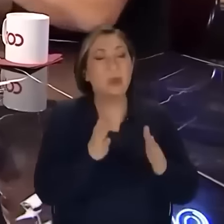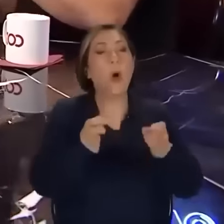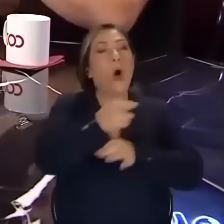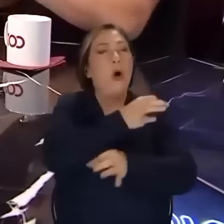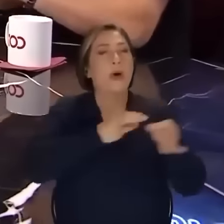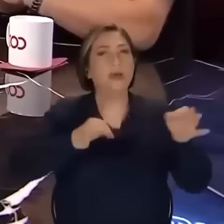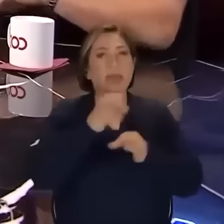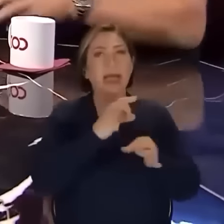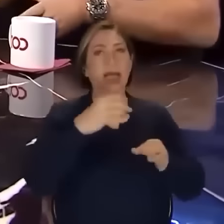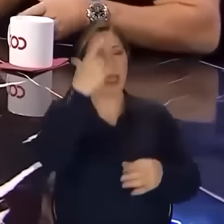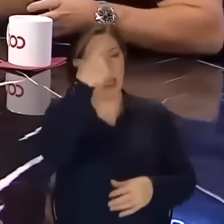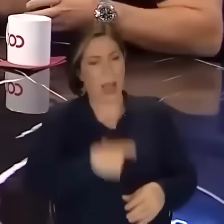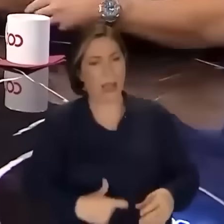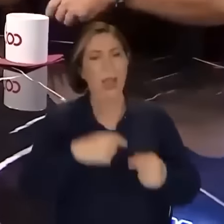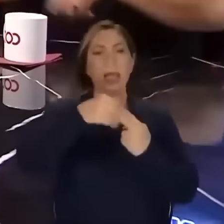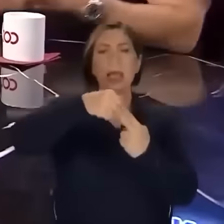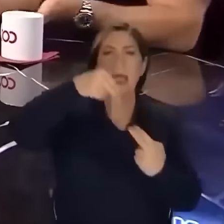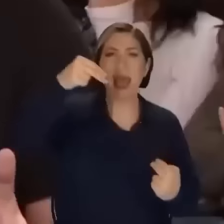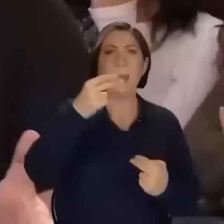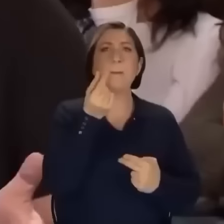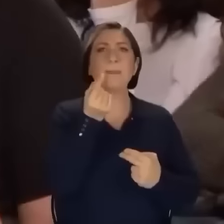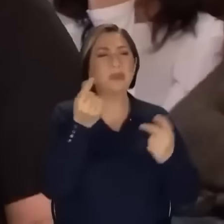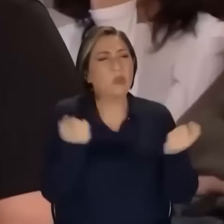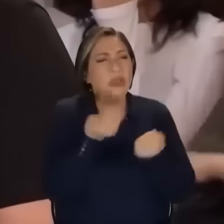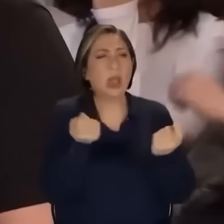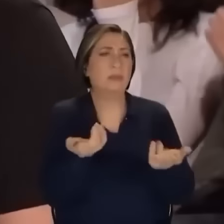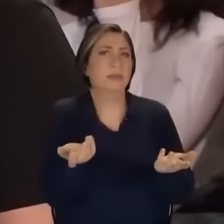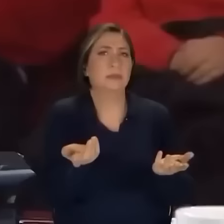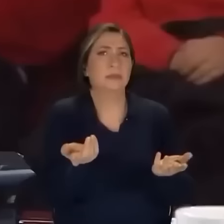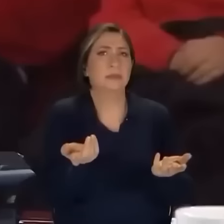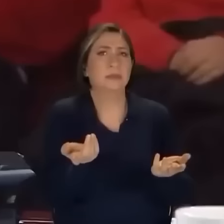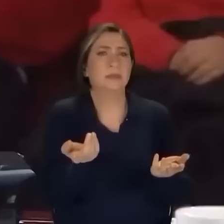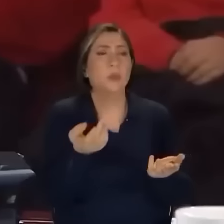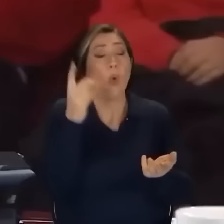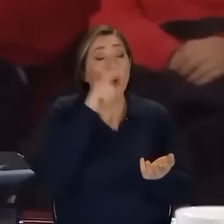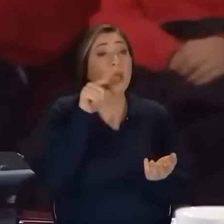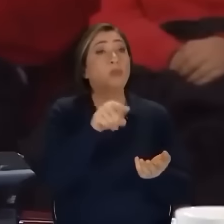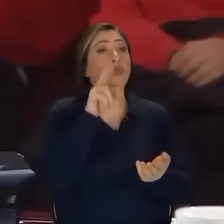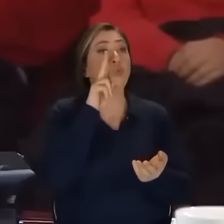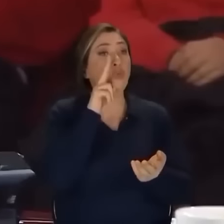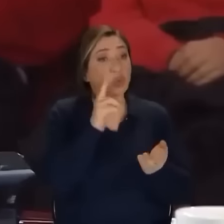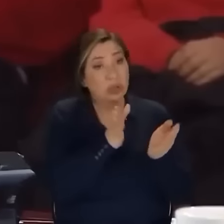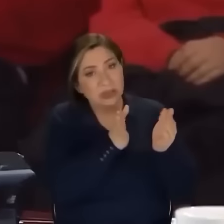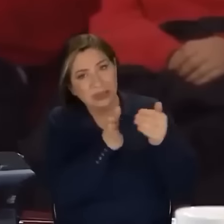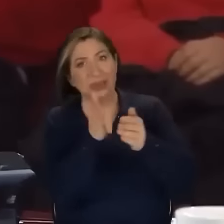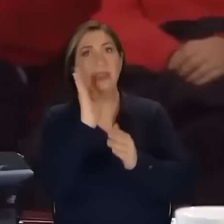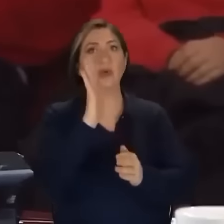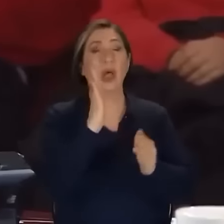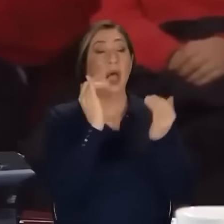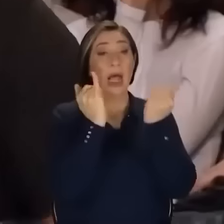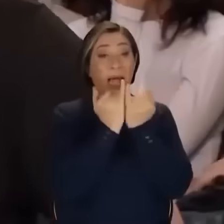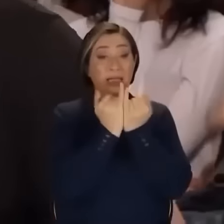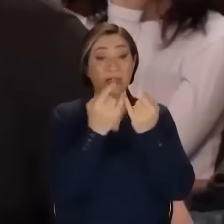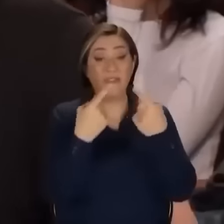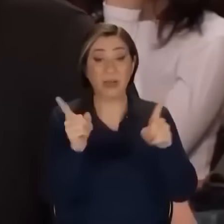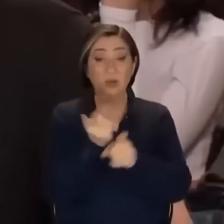Prodüksiyon karakter öyküsel ya biraz uğraşalım canım H ondan bu neticeye evriliyor kardeş bazı